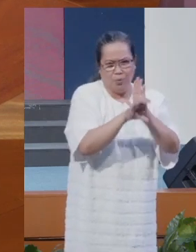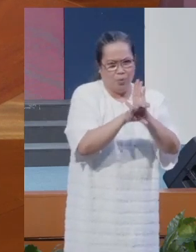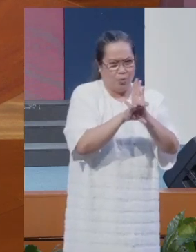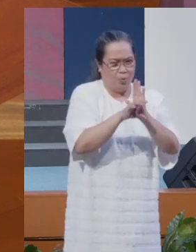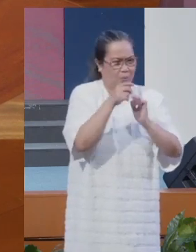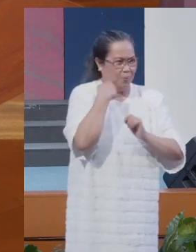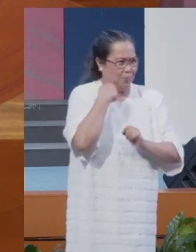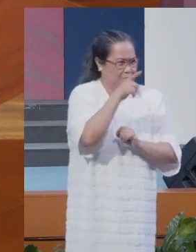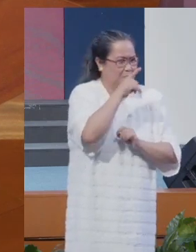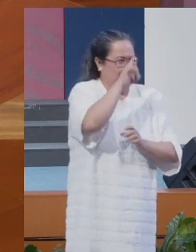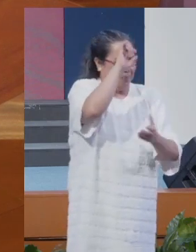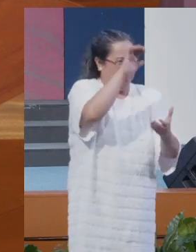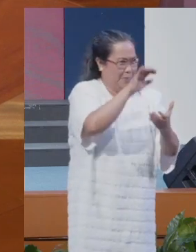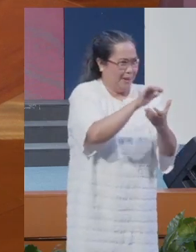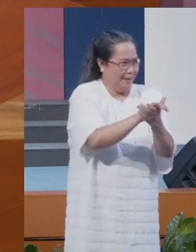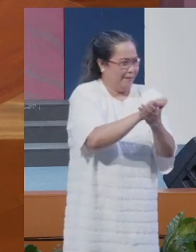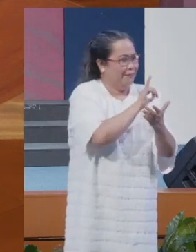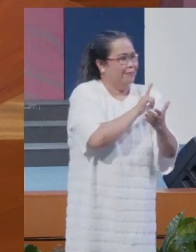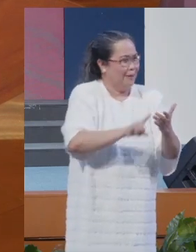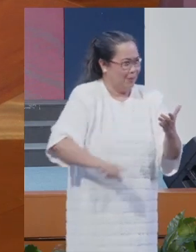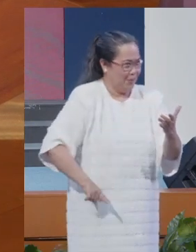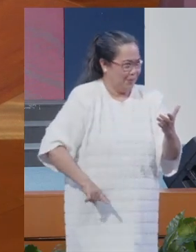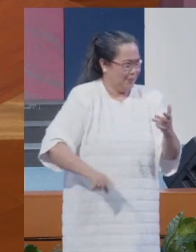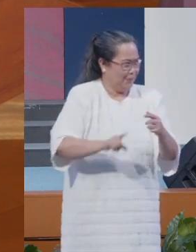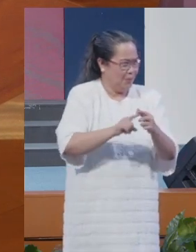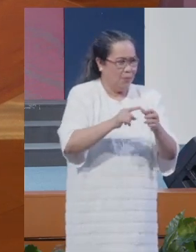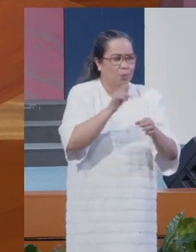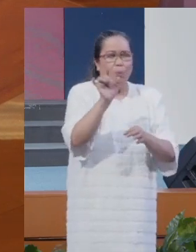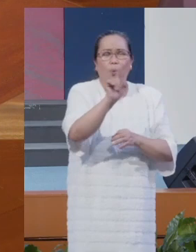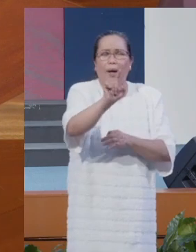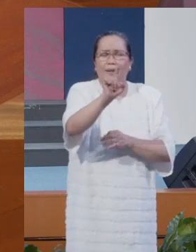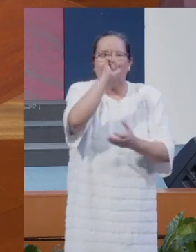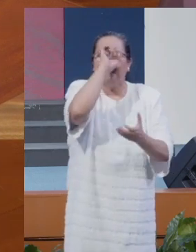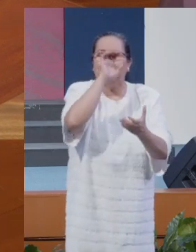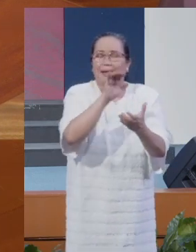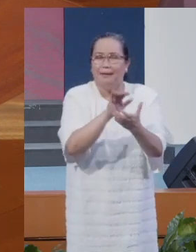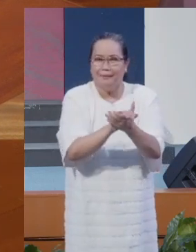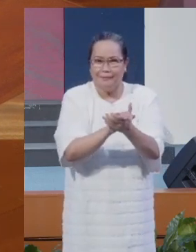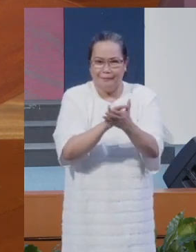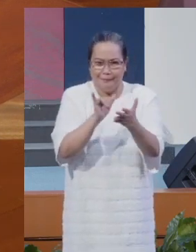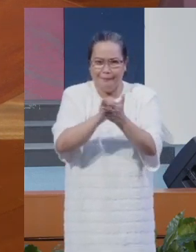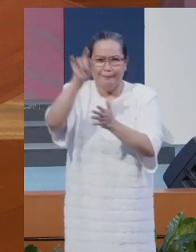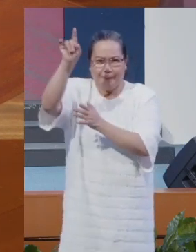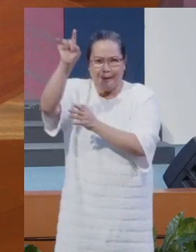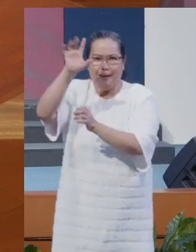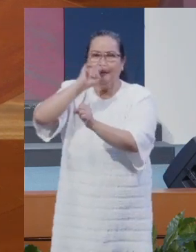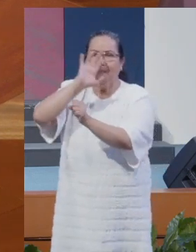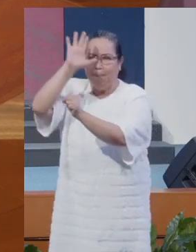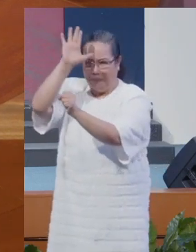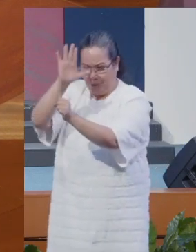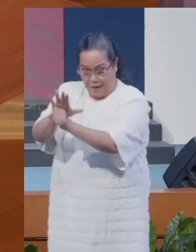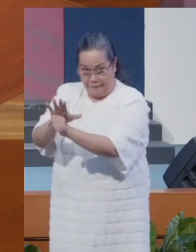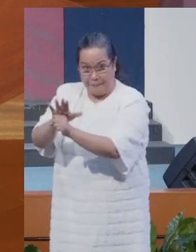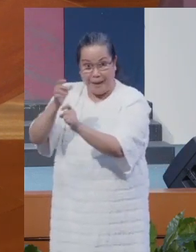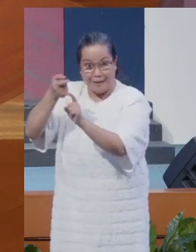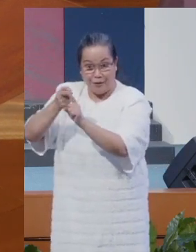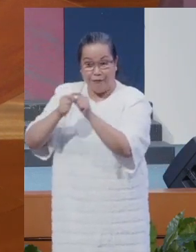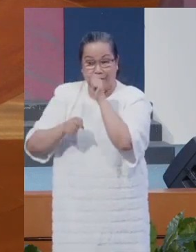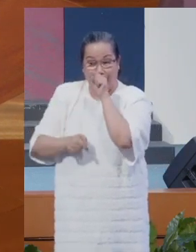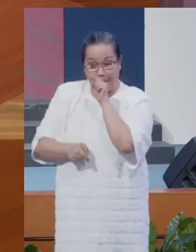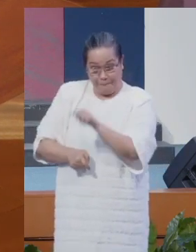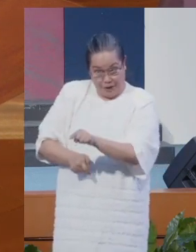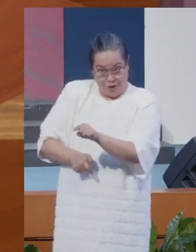na-save? Because he believed the Lord. Ano ang pinaniwalaan niya? Yung pangako ng Diyos na magmula sa iyo